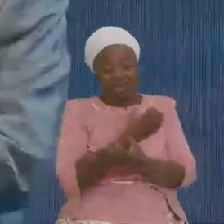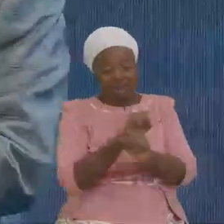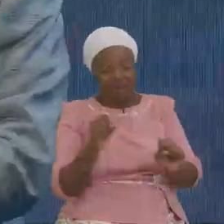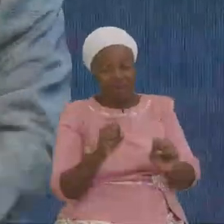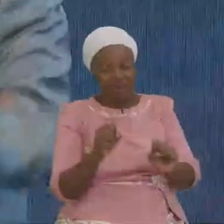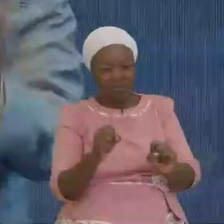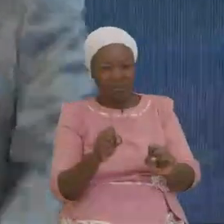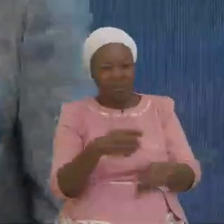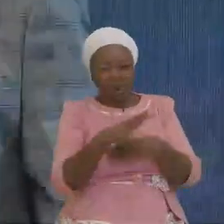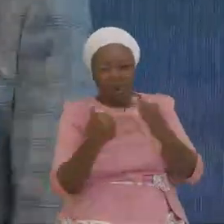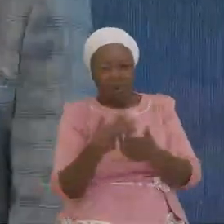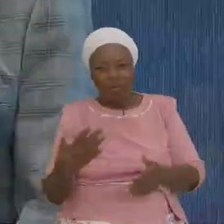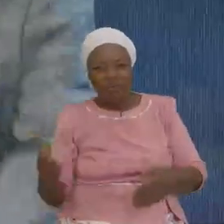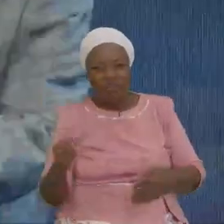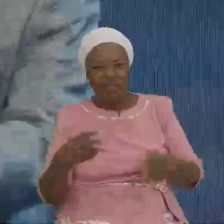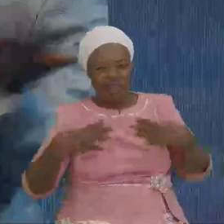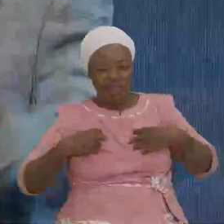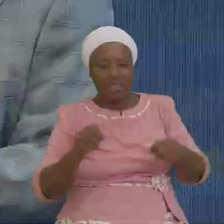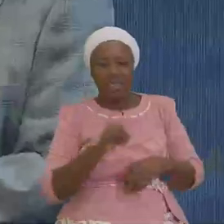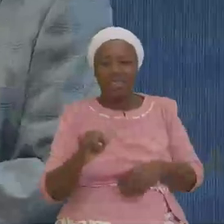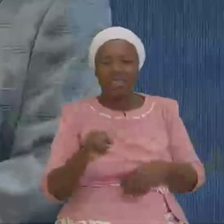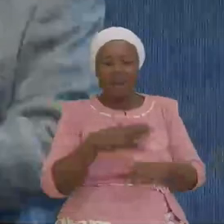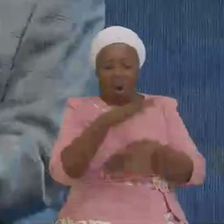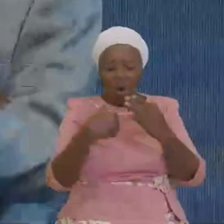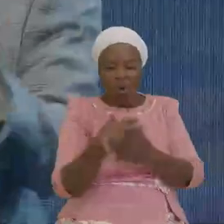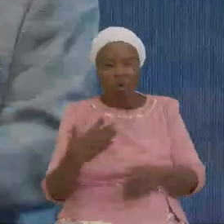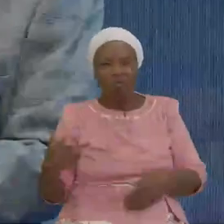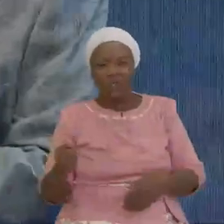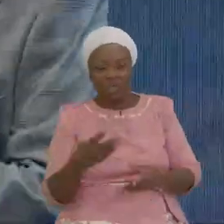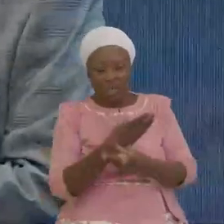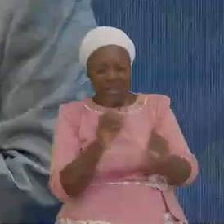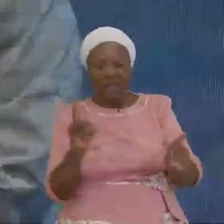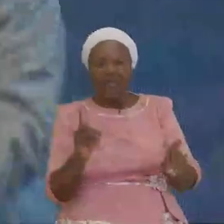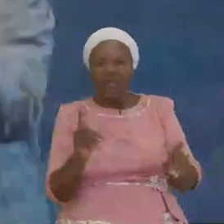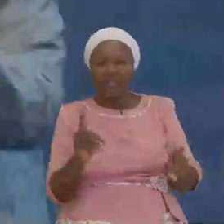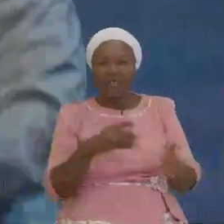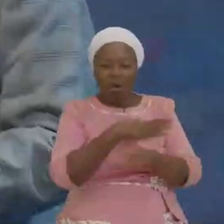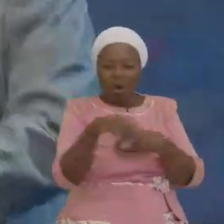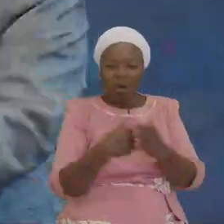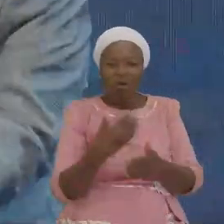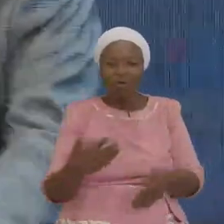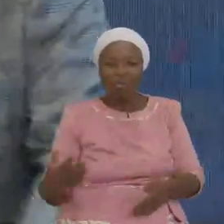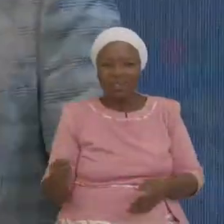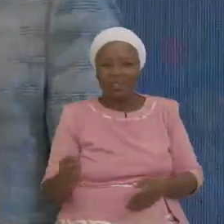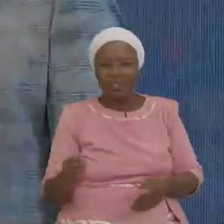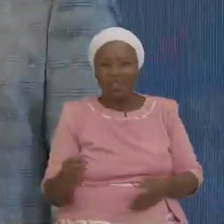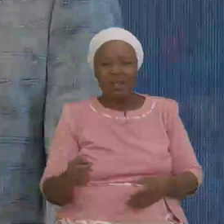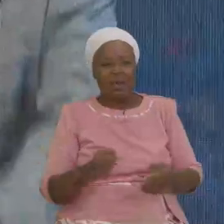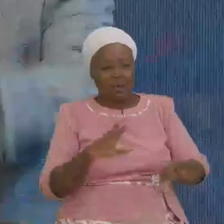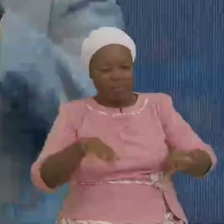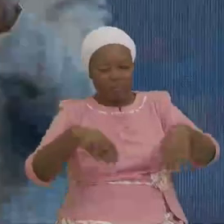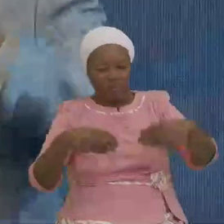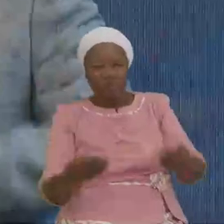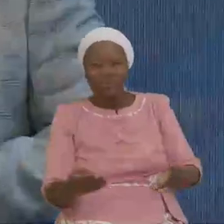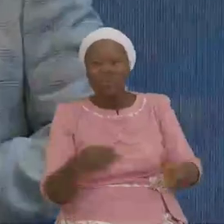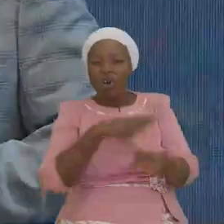toute chose, le salut, toute chose, la guérison, toute chose, la